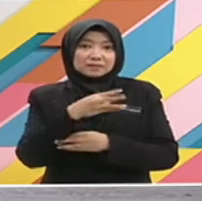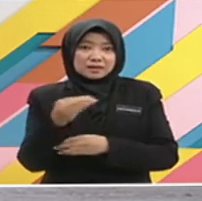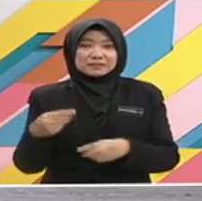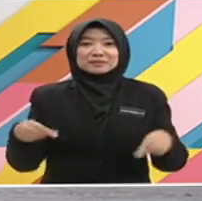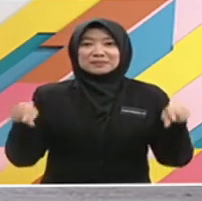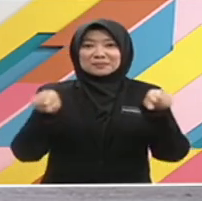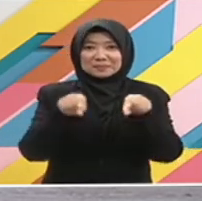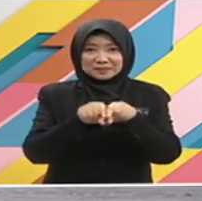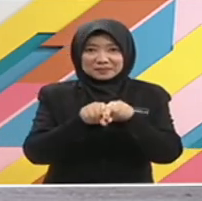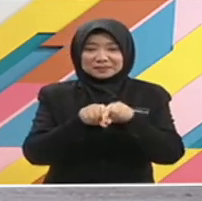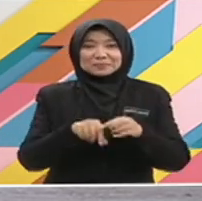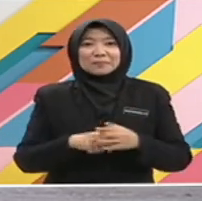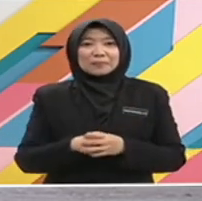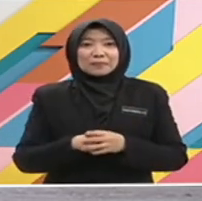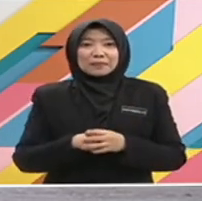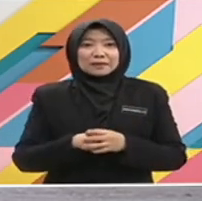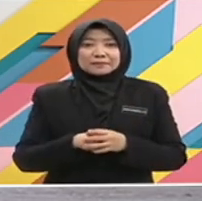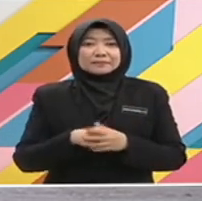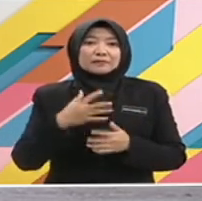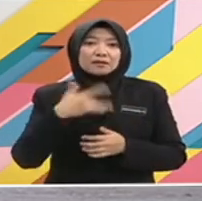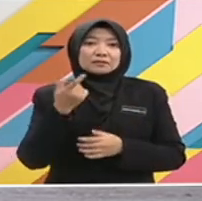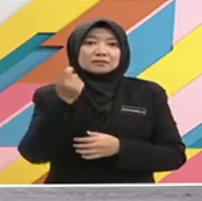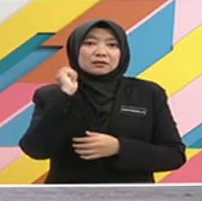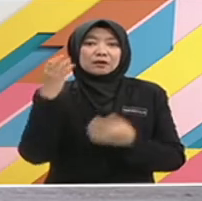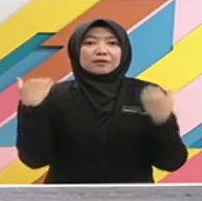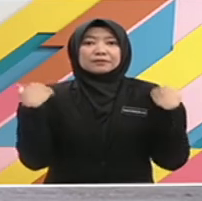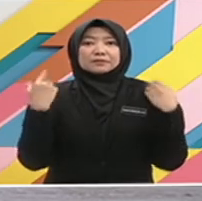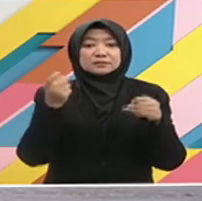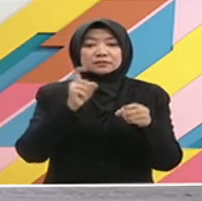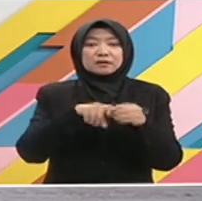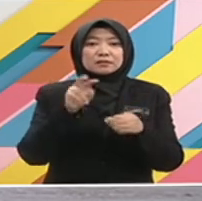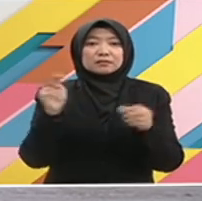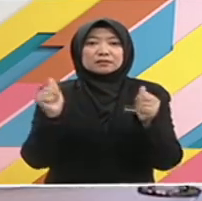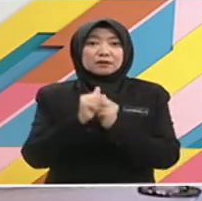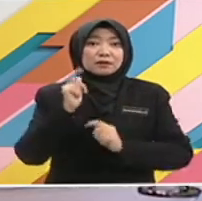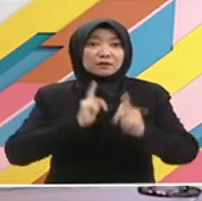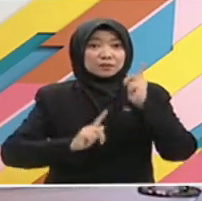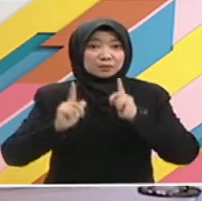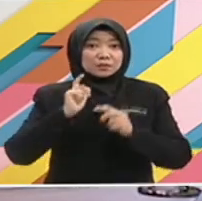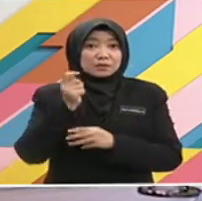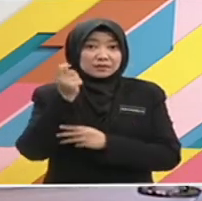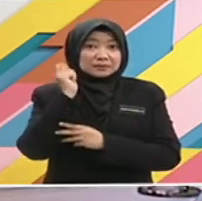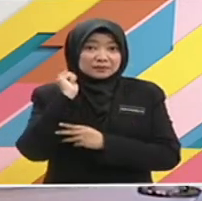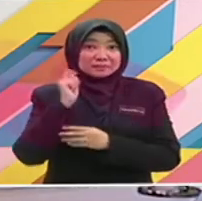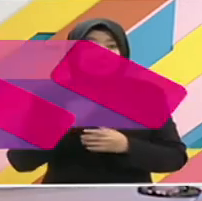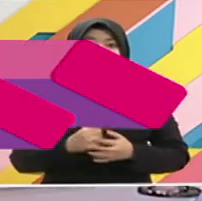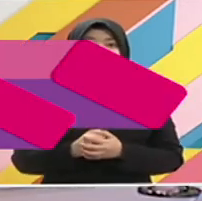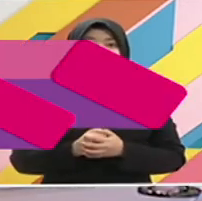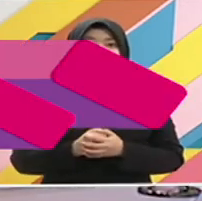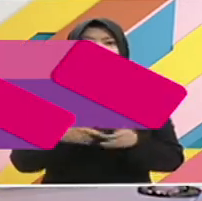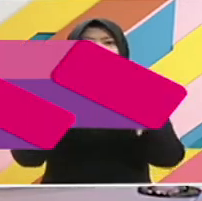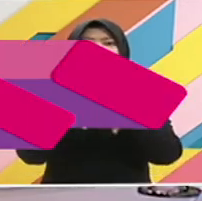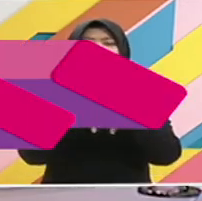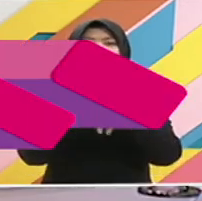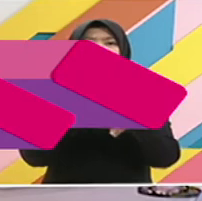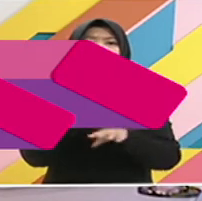dengan apa yang kita lakukan tadi, kasut rosak tak seimbang, betul tak cikgu? Ya Nisa, kasut rosak tu menyebabkan saya pun berdiri jadi tak seimbang. Hampir